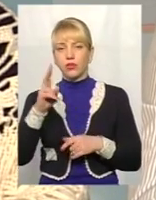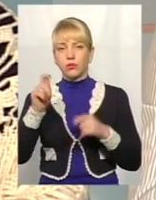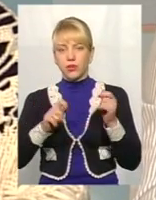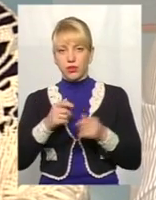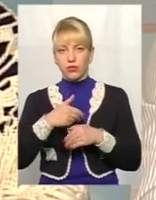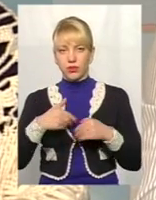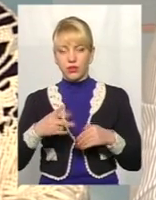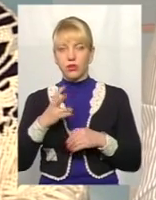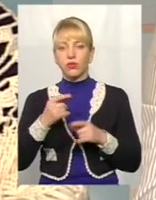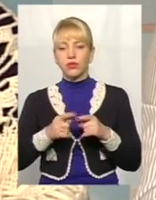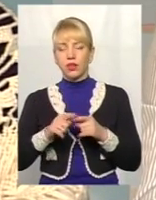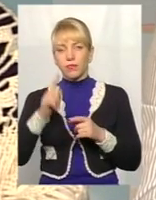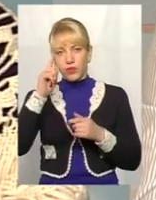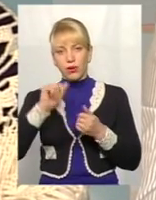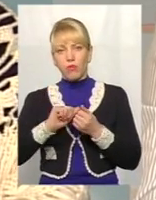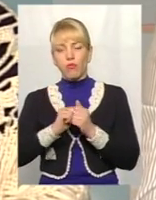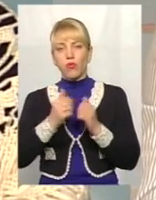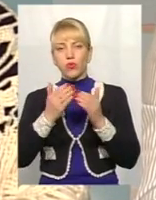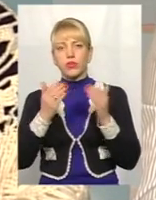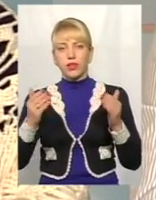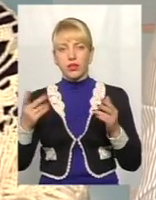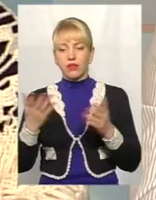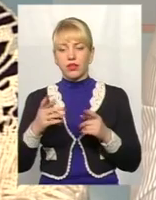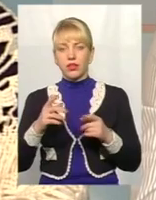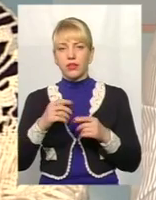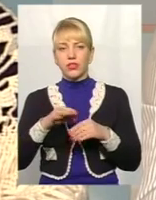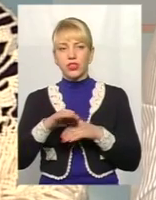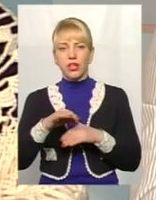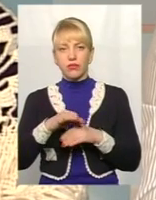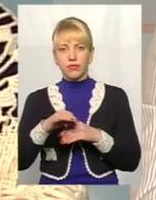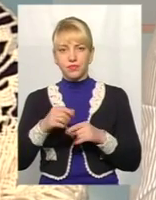але той музей пам'яті жертв Голокосту, який створений у Хмельницькому